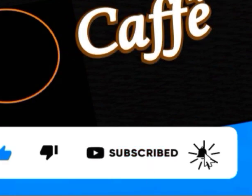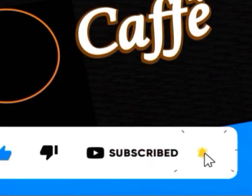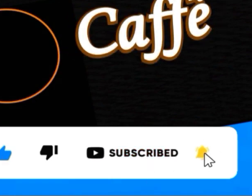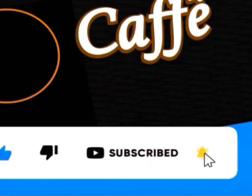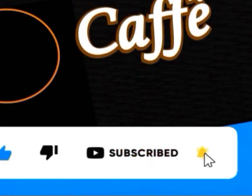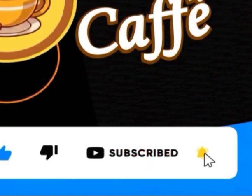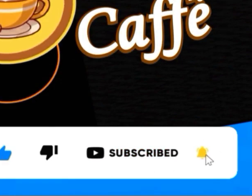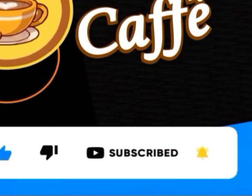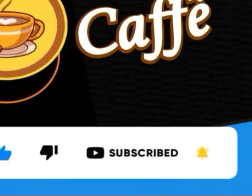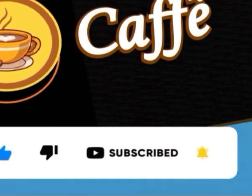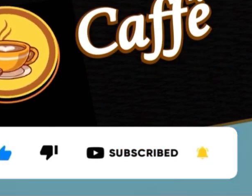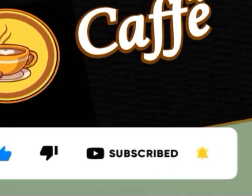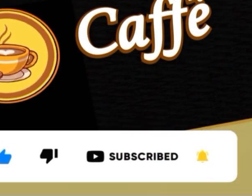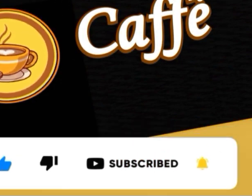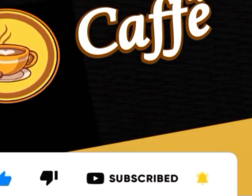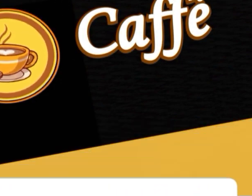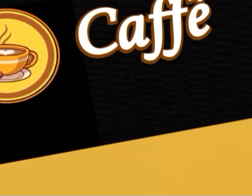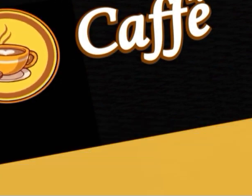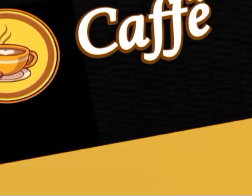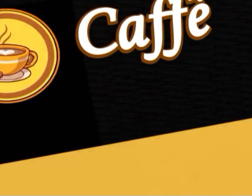al canale e attivare la campanella per non perderti i nuovi video